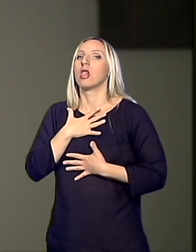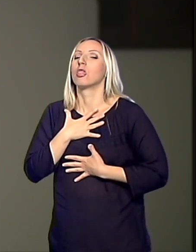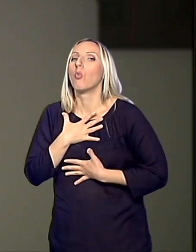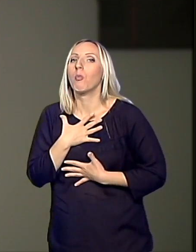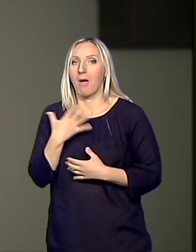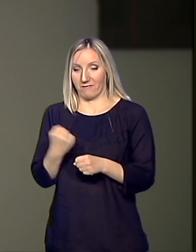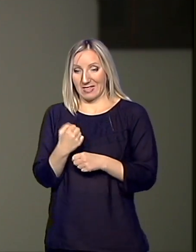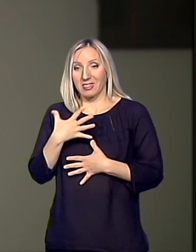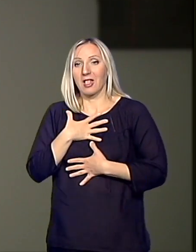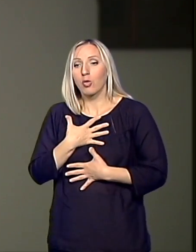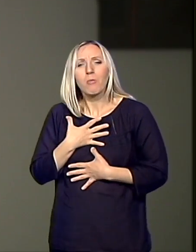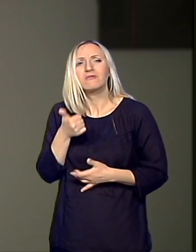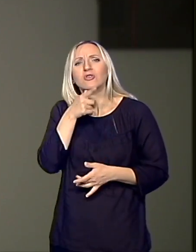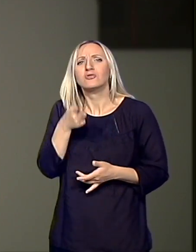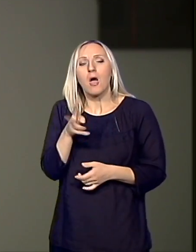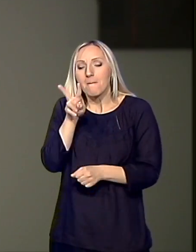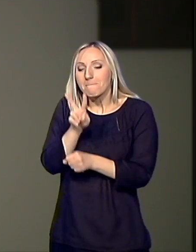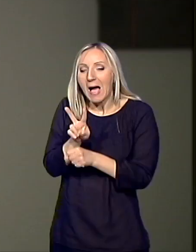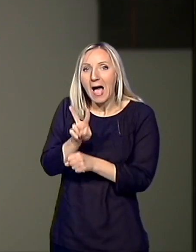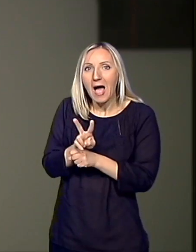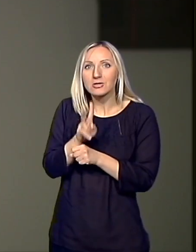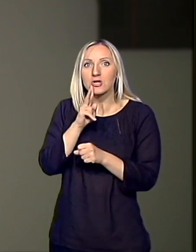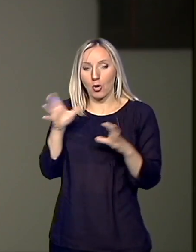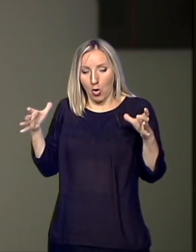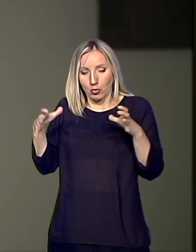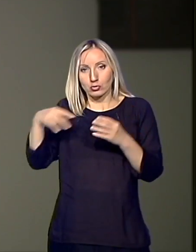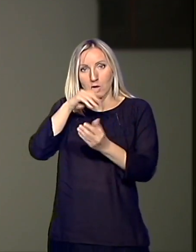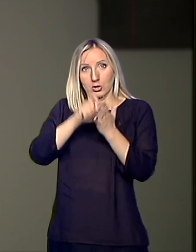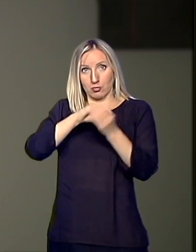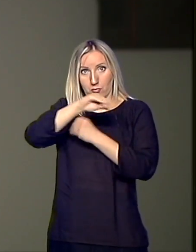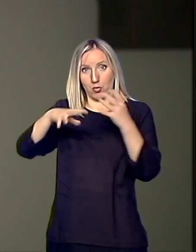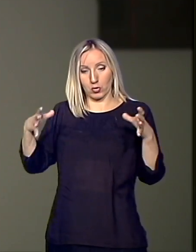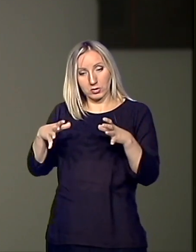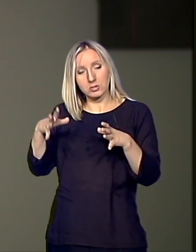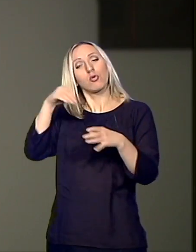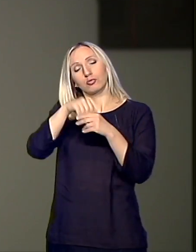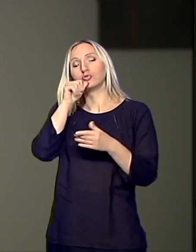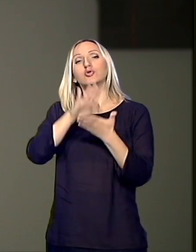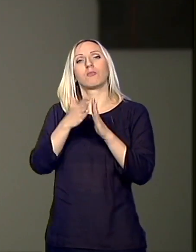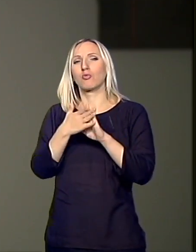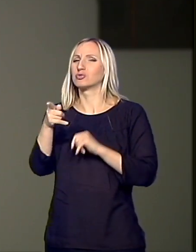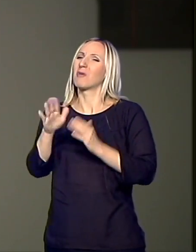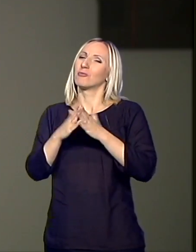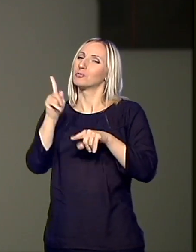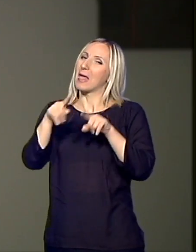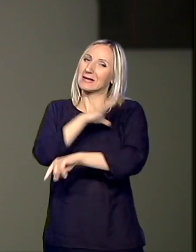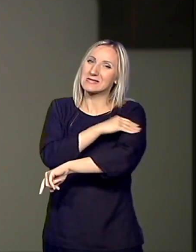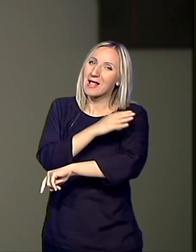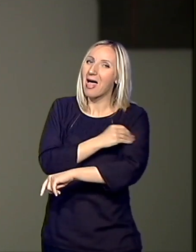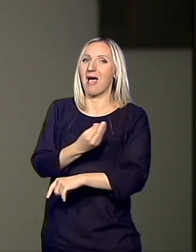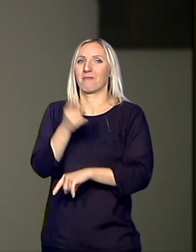njenom slučaju to je pomna pažnja kojom je ona okružila sve članove svoje porodice, uključujući i muža, koji je i slab i ponekad te